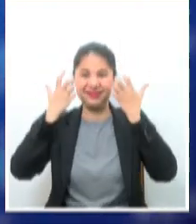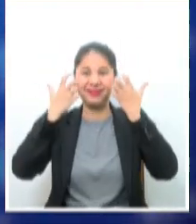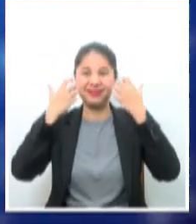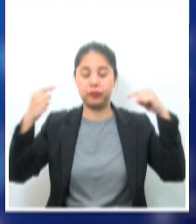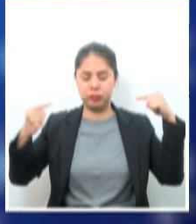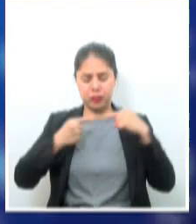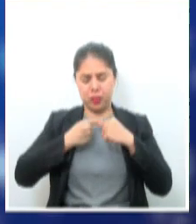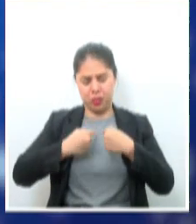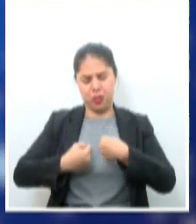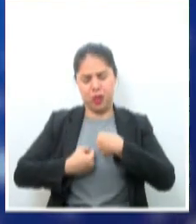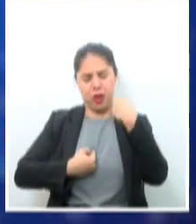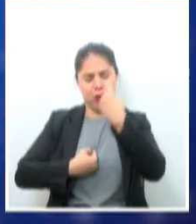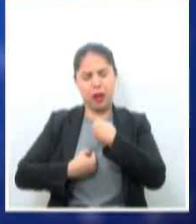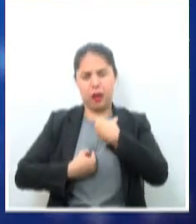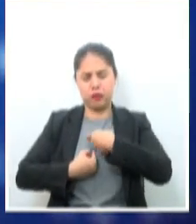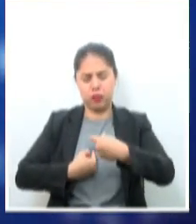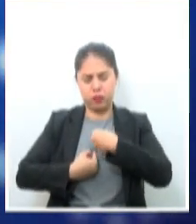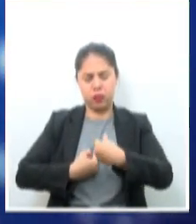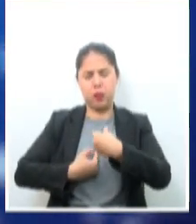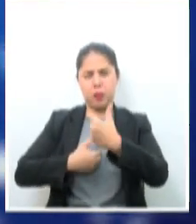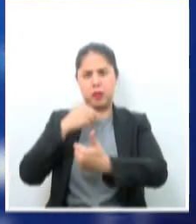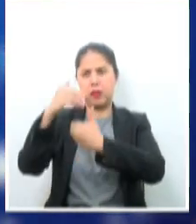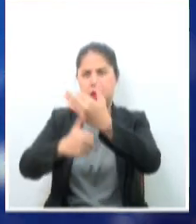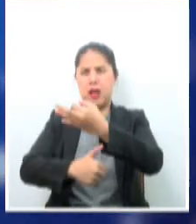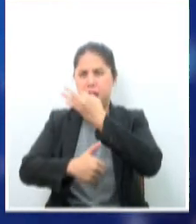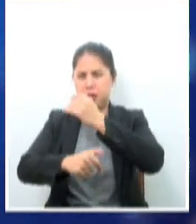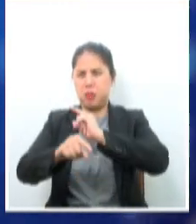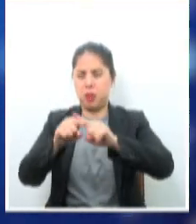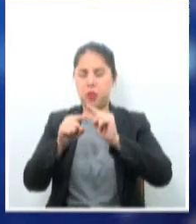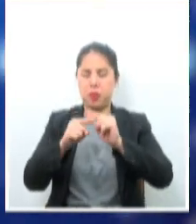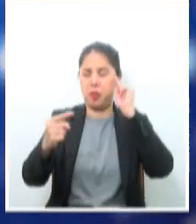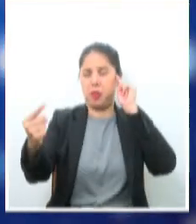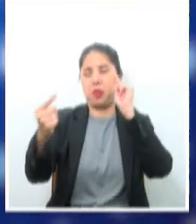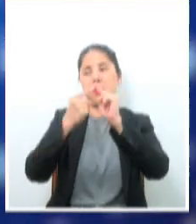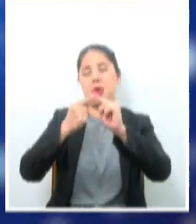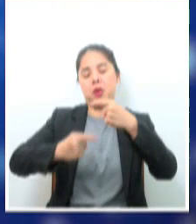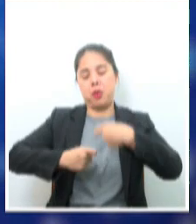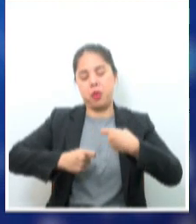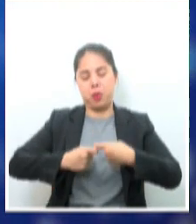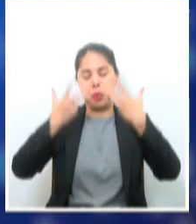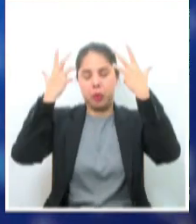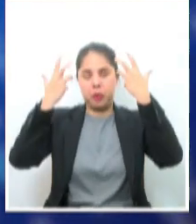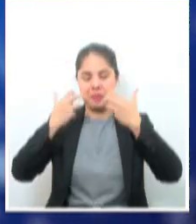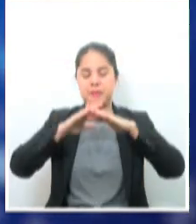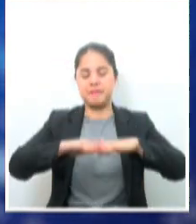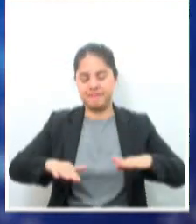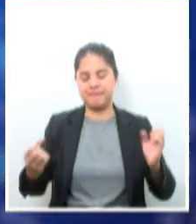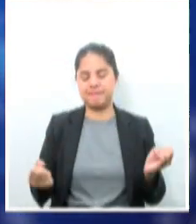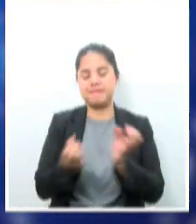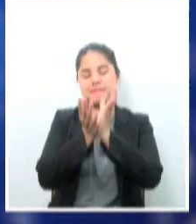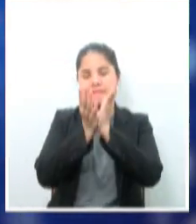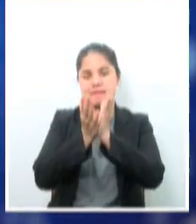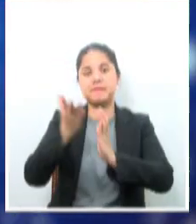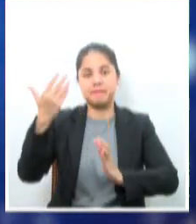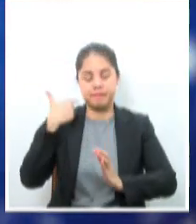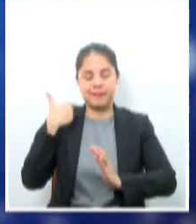ต้องค้นหาตนเองหรือว่าพัฒนาตนเองไปสู่อาชีพเป้าหมายนะคะเพราะงั้นไดนามิกต่างๆเหล่านี้ค่ะทางทีมของเราค่ะก็จะนำม